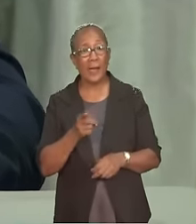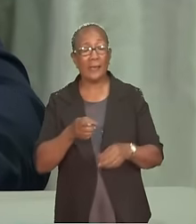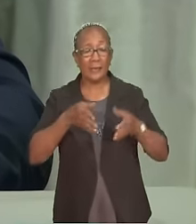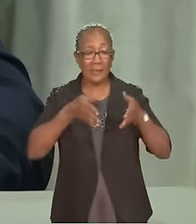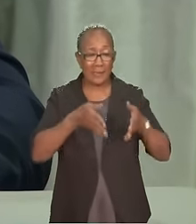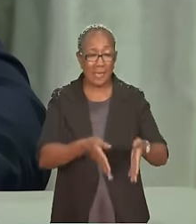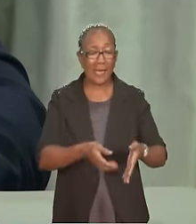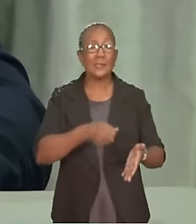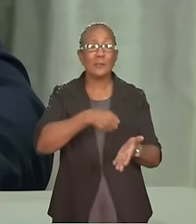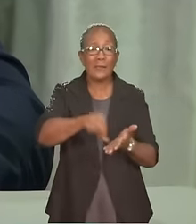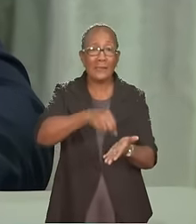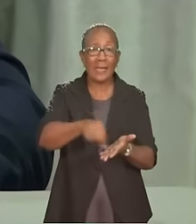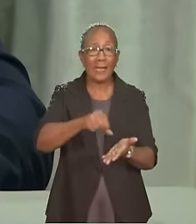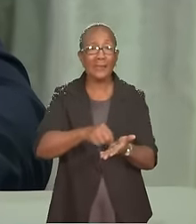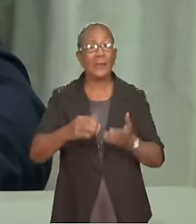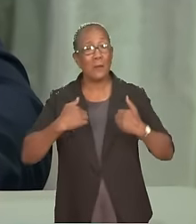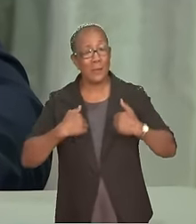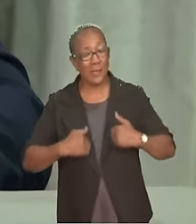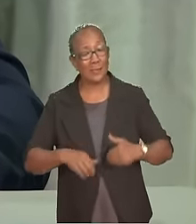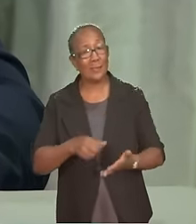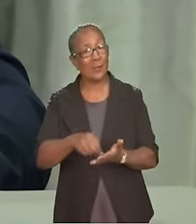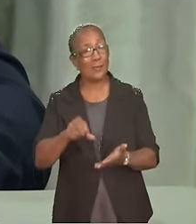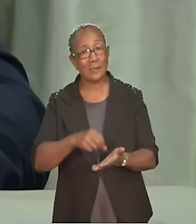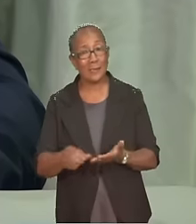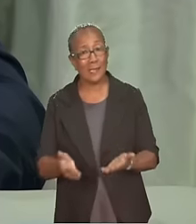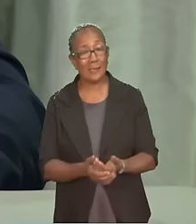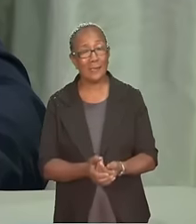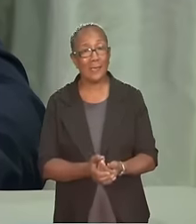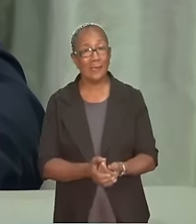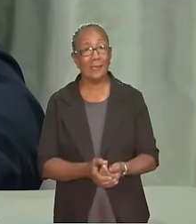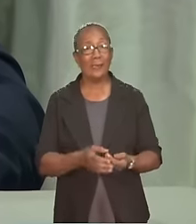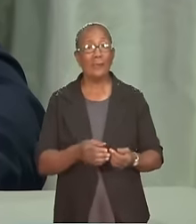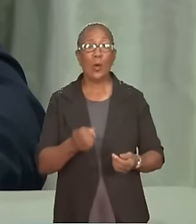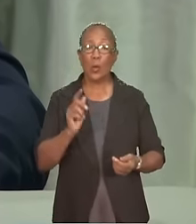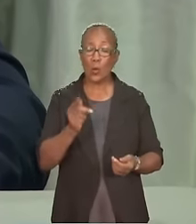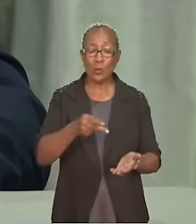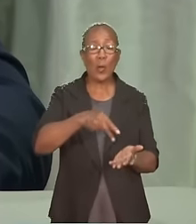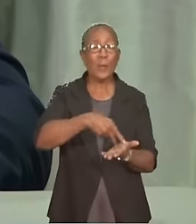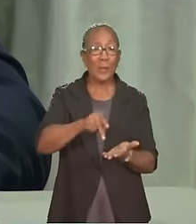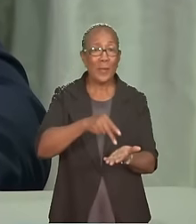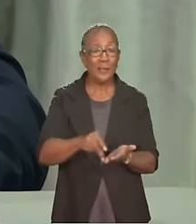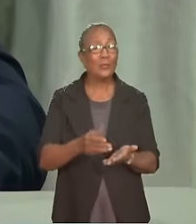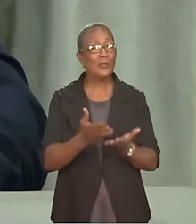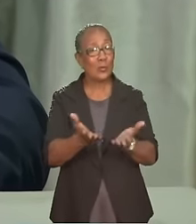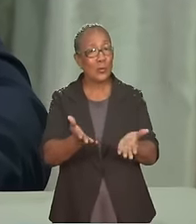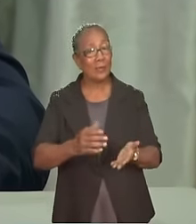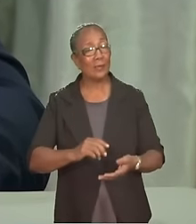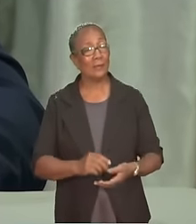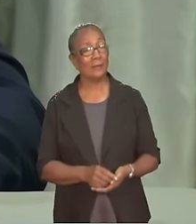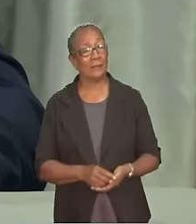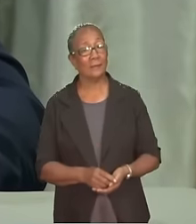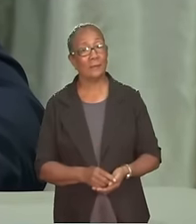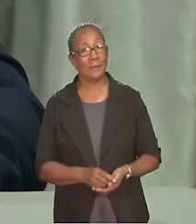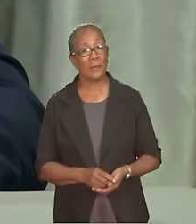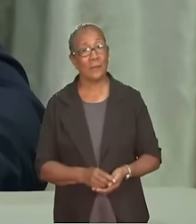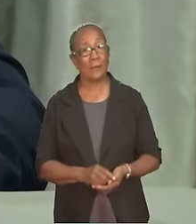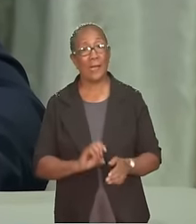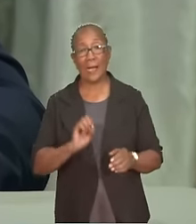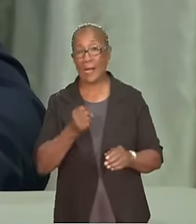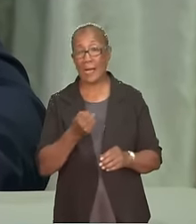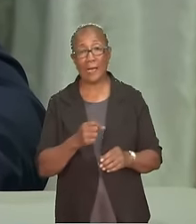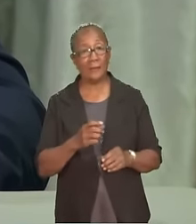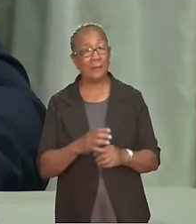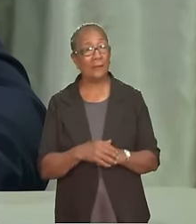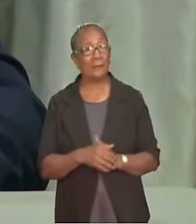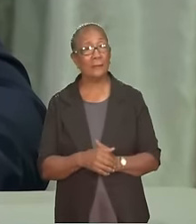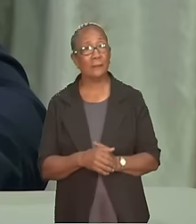salaris. En de staat betaalt nog steeds pensioenen. Dus die dingen moeten zo snel mogelijk afgestoten worden.